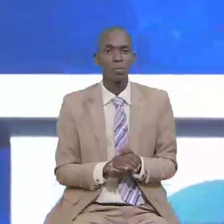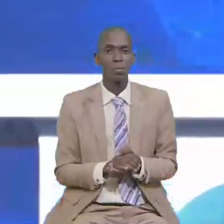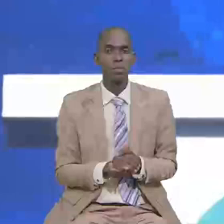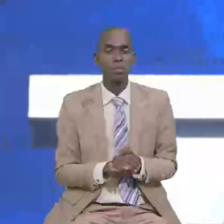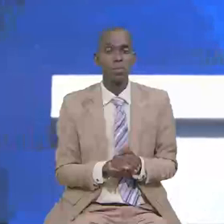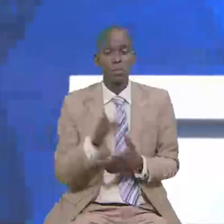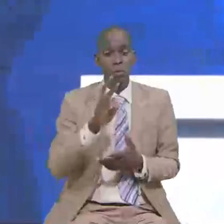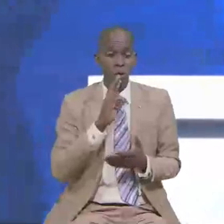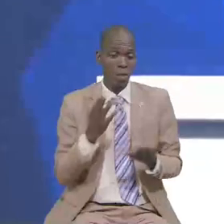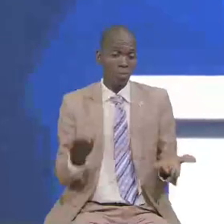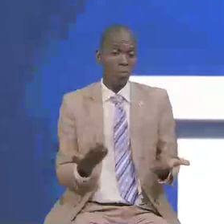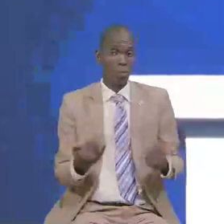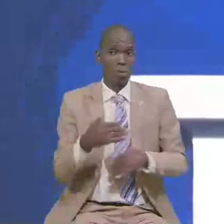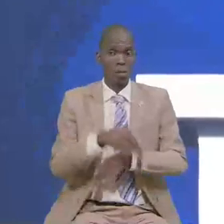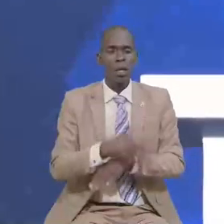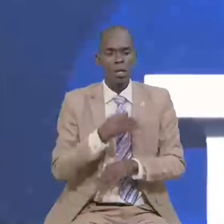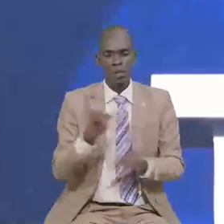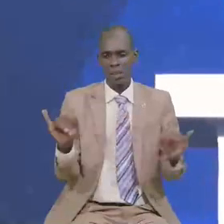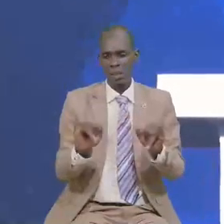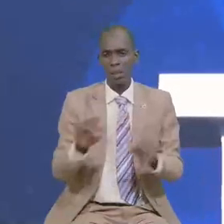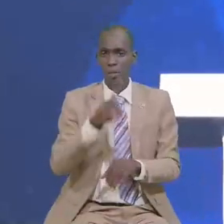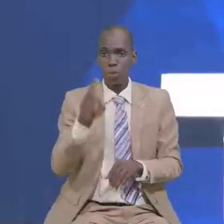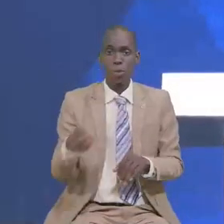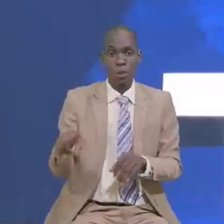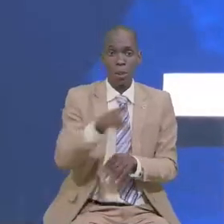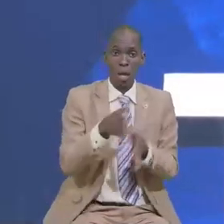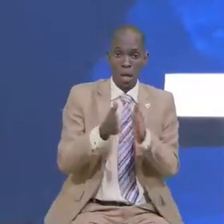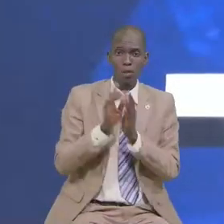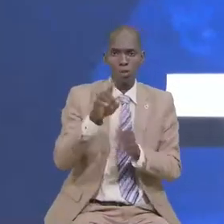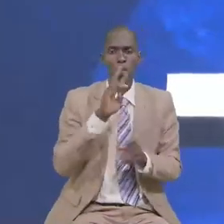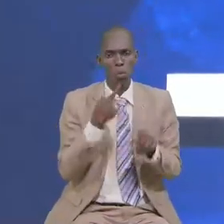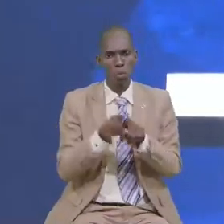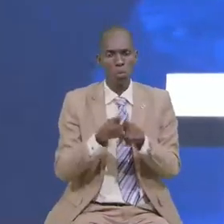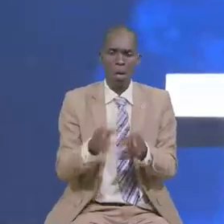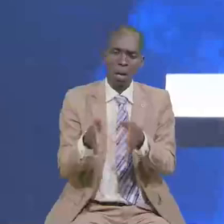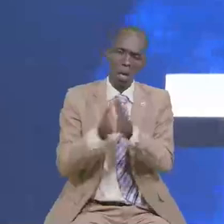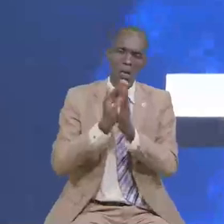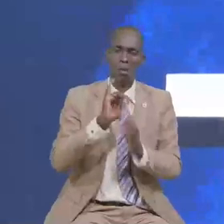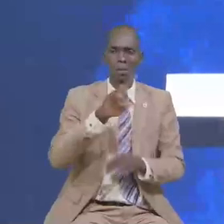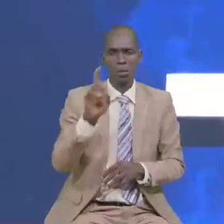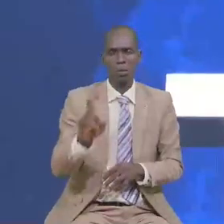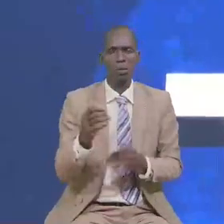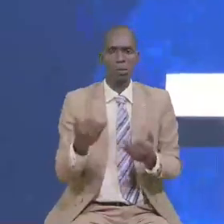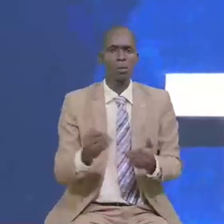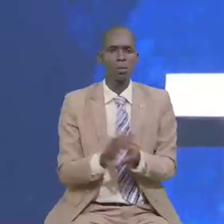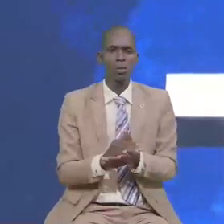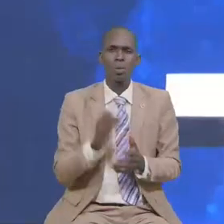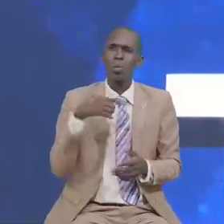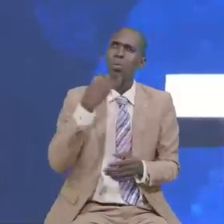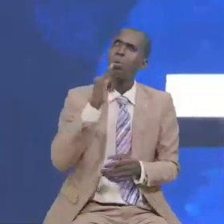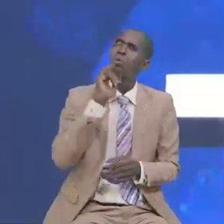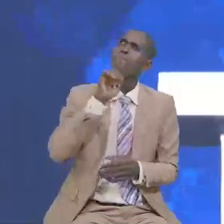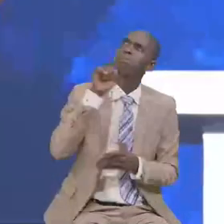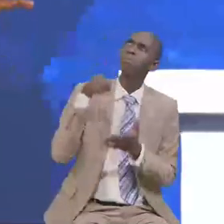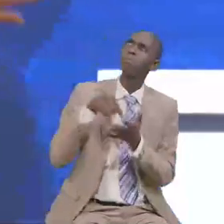Vous êtes ici ce jour. La même question qu'ils avaient posée, vous la posez. Qui